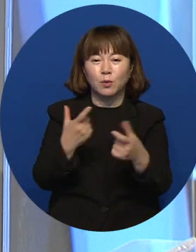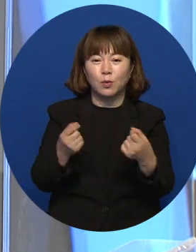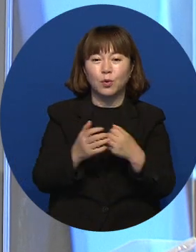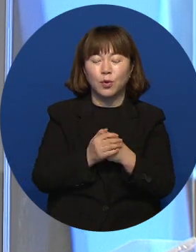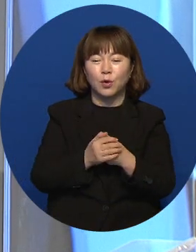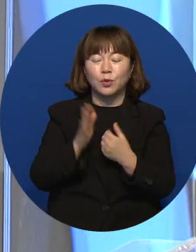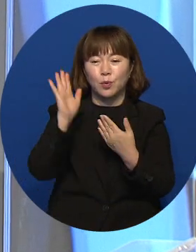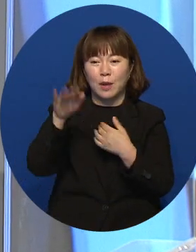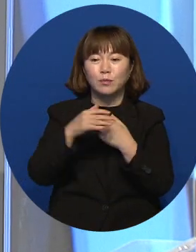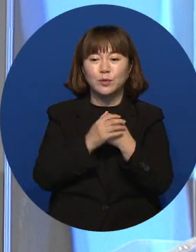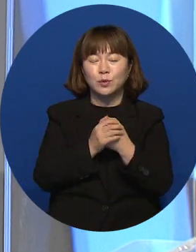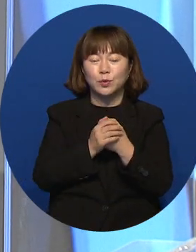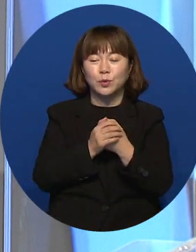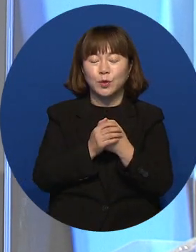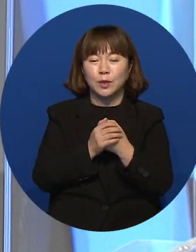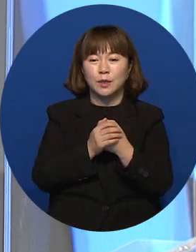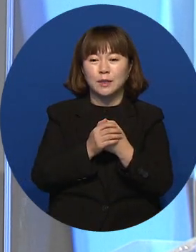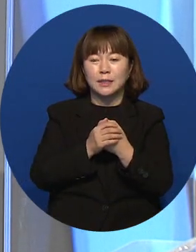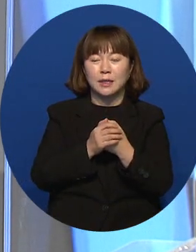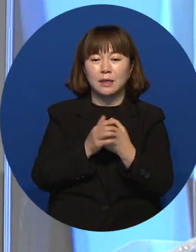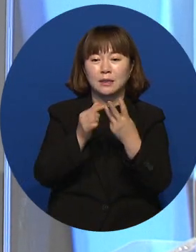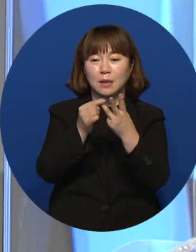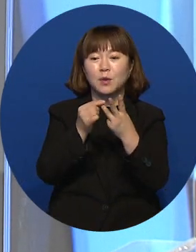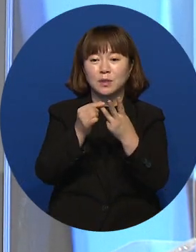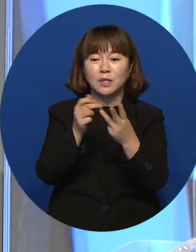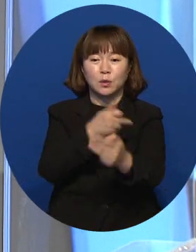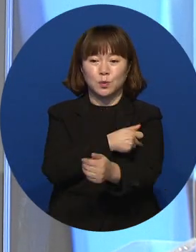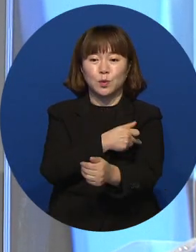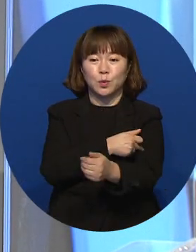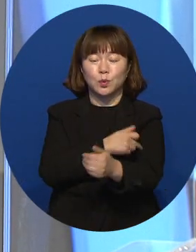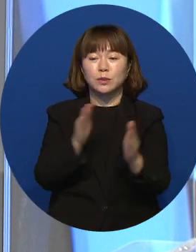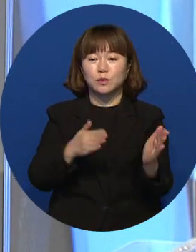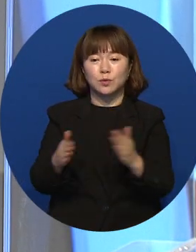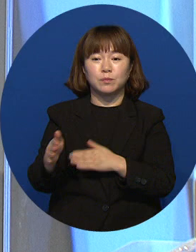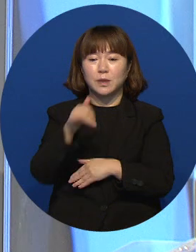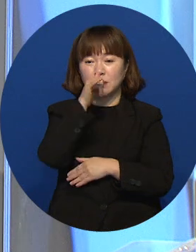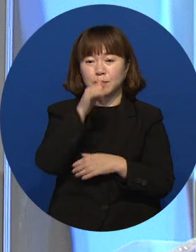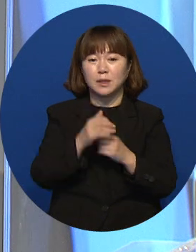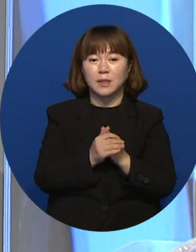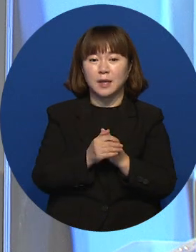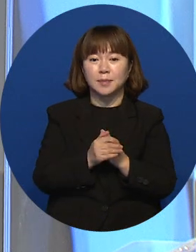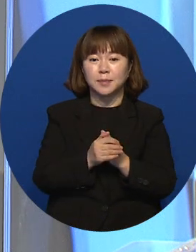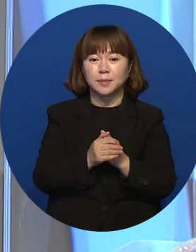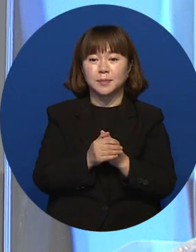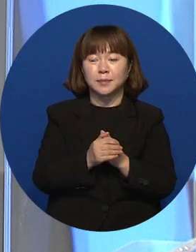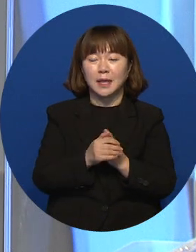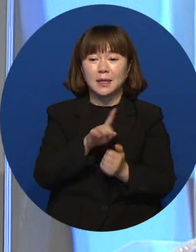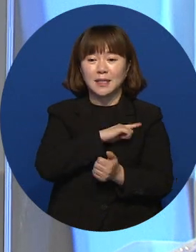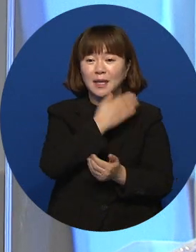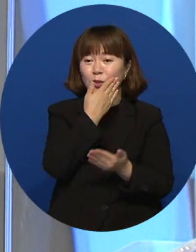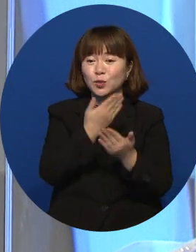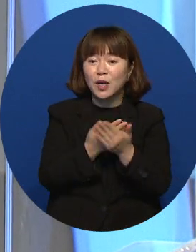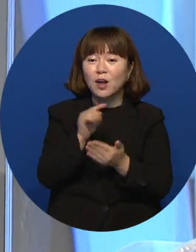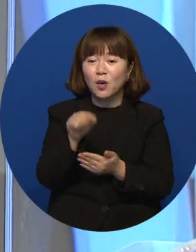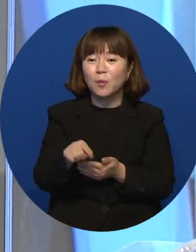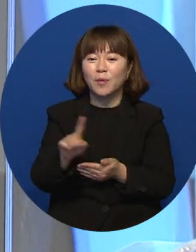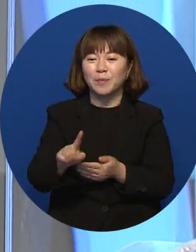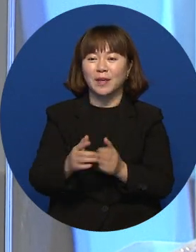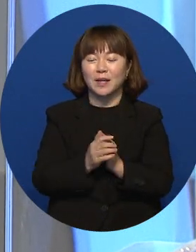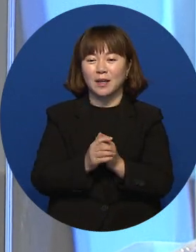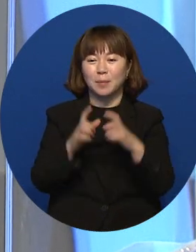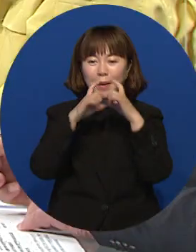실시할 계획을 가지고 있습니다 근데 이런 이런것도 다 중요하지만 그 장점 본적인 것은 마스크 슥 입니다 그 뭐 여전히